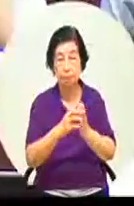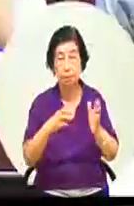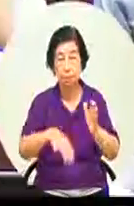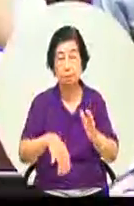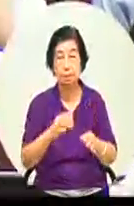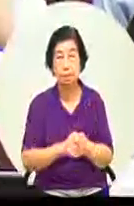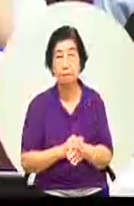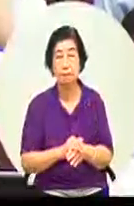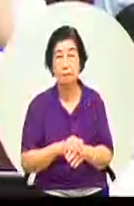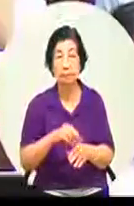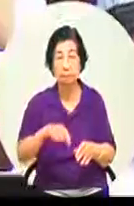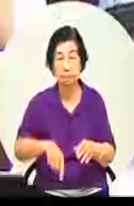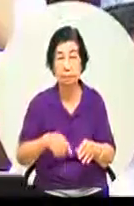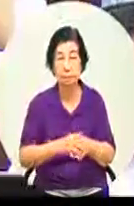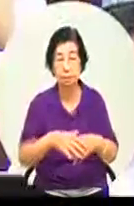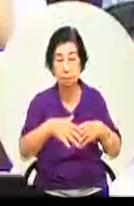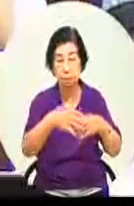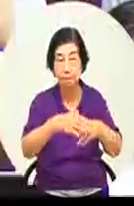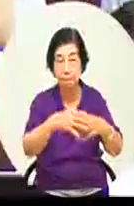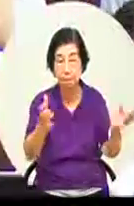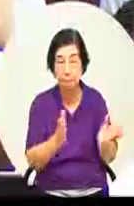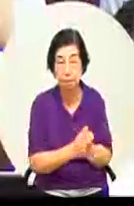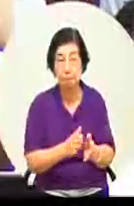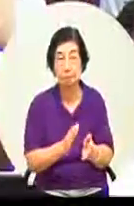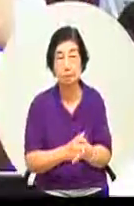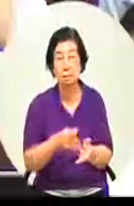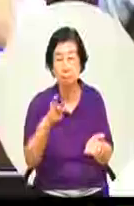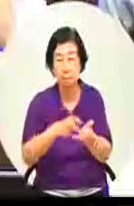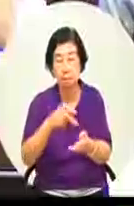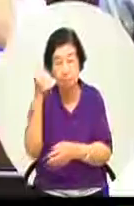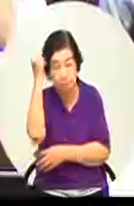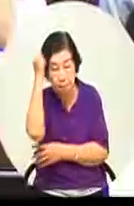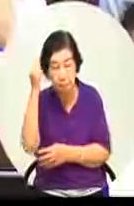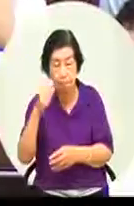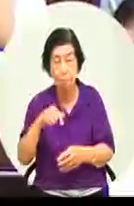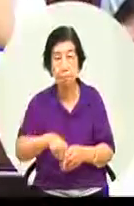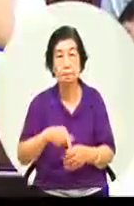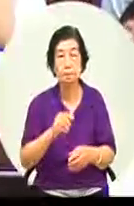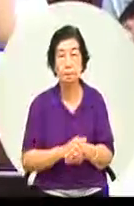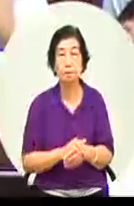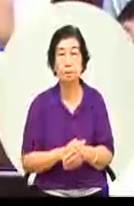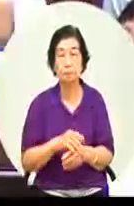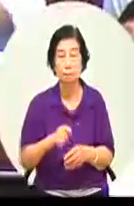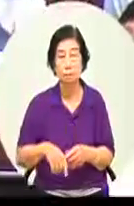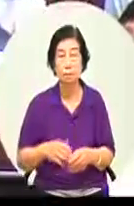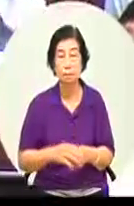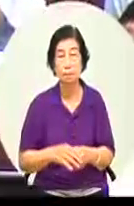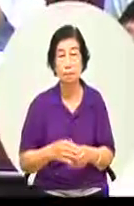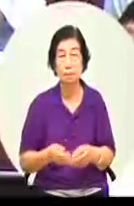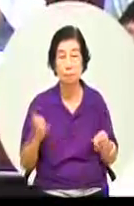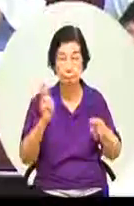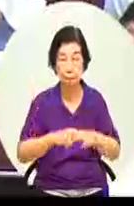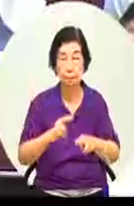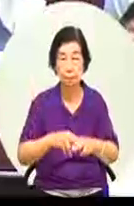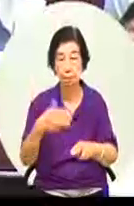宿业者的部分，我们现在听到的大概是目前呢有歇业的是有8家，好，